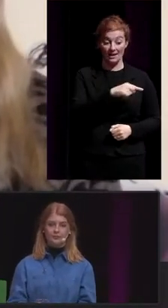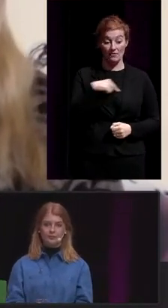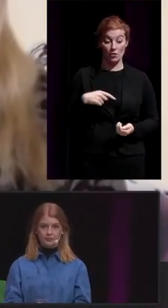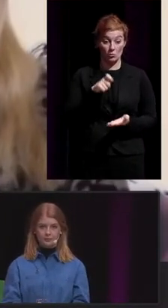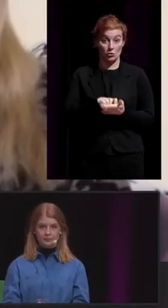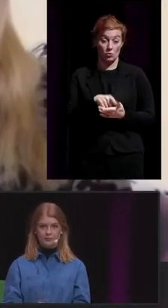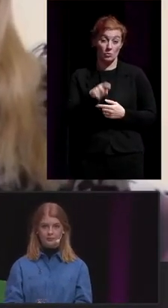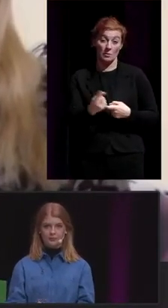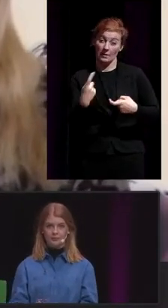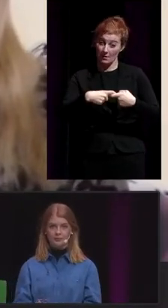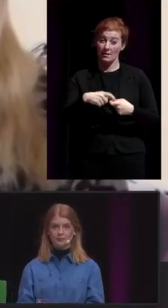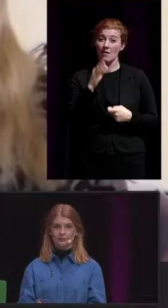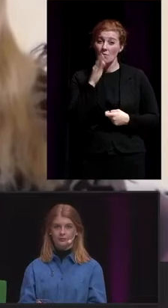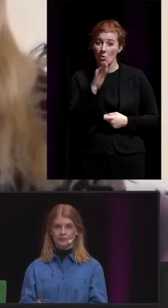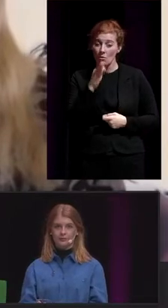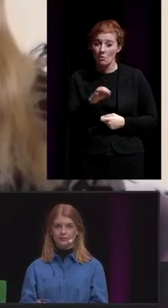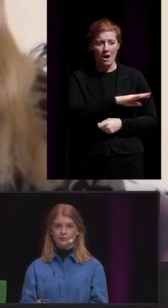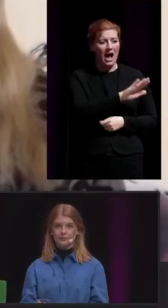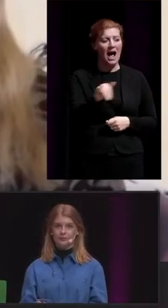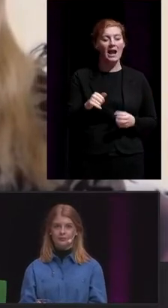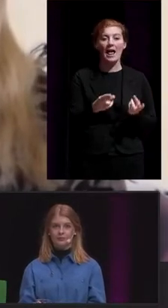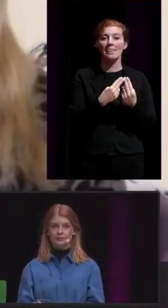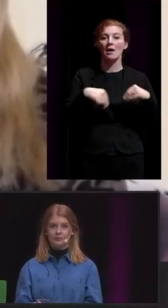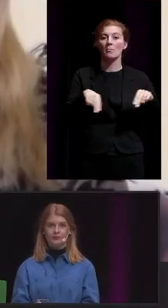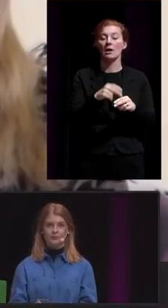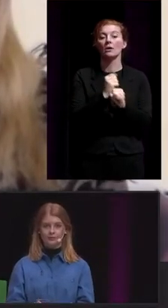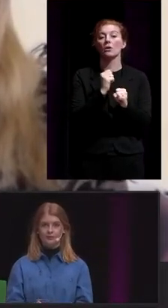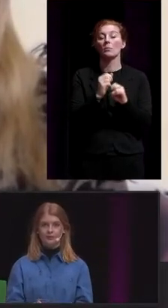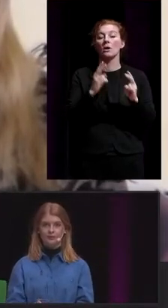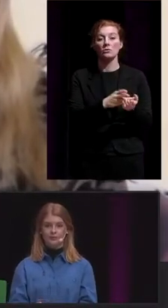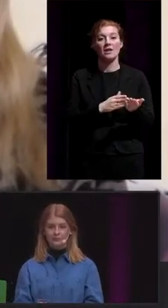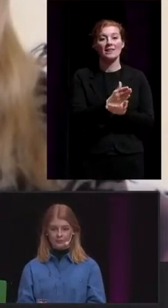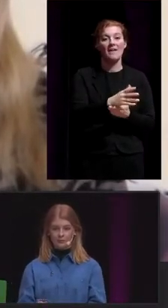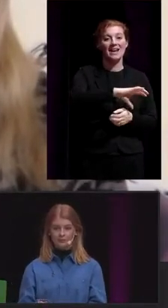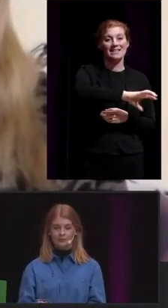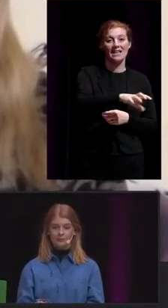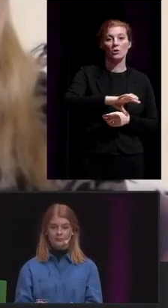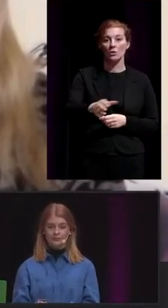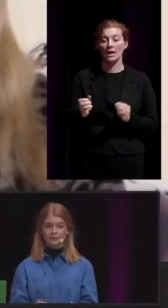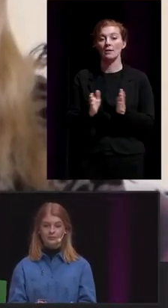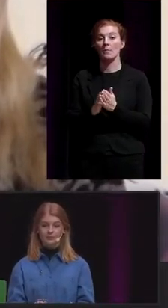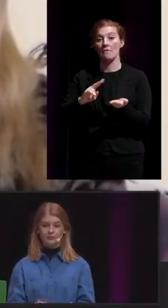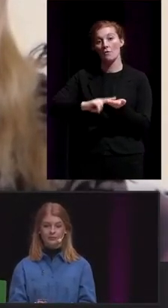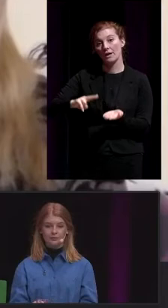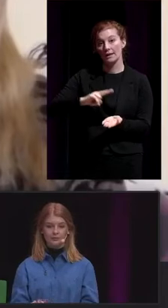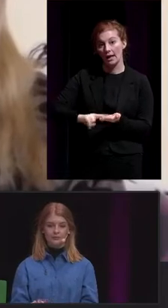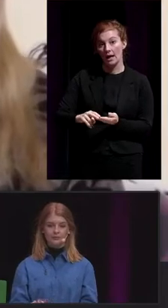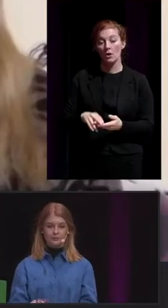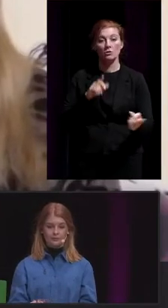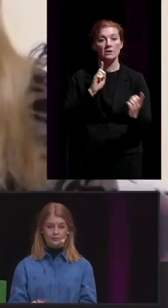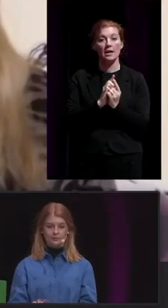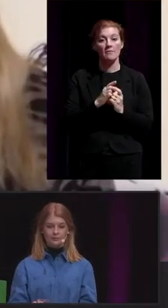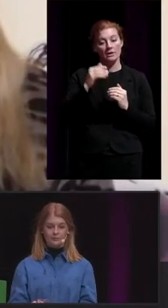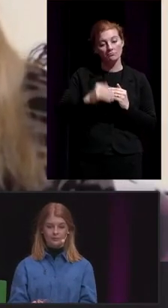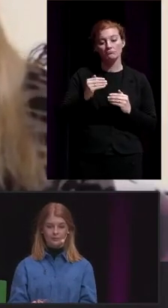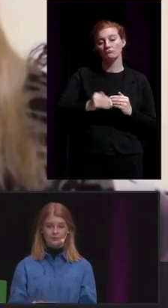frågorna. Samtliga nämnder jobbar också tvärsektionellt tillsammans då med förvaltningarna och träffas